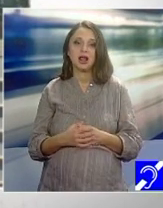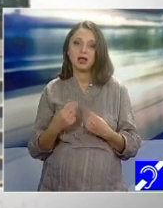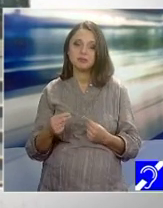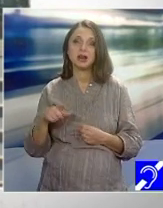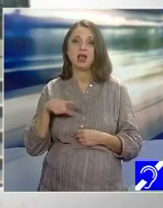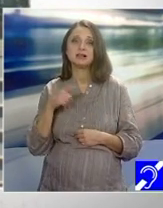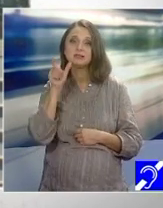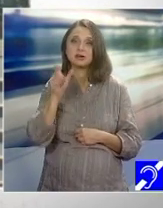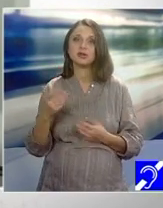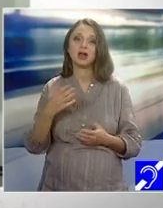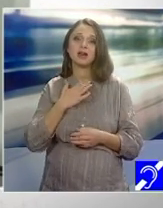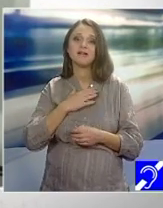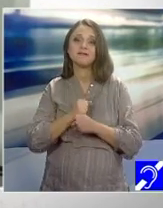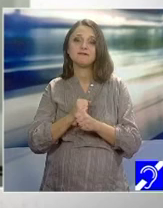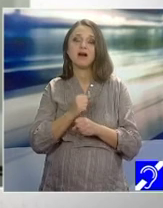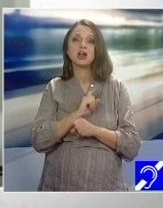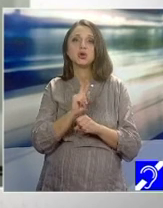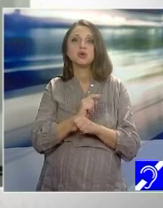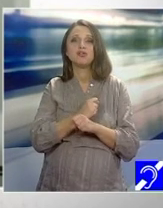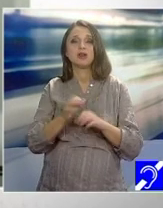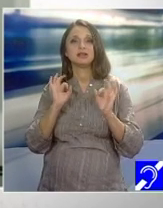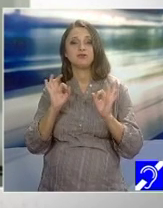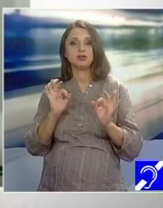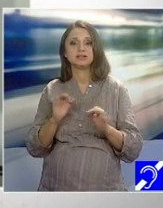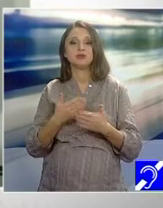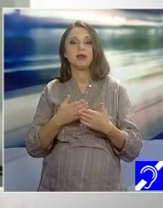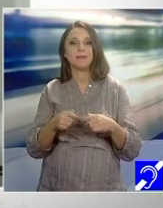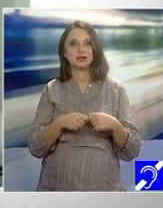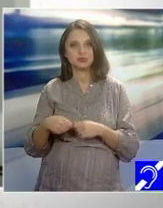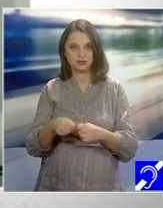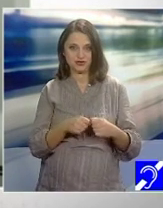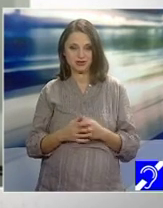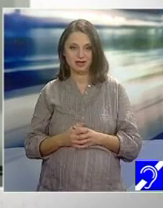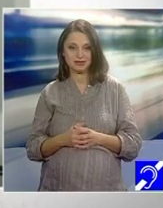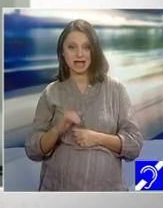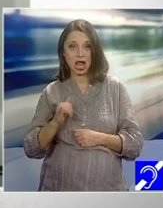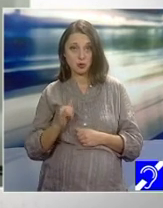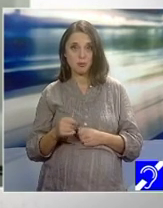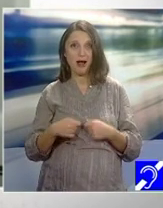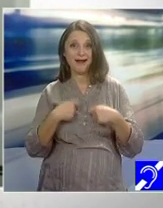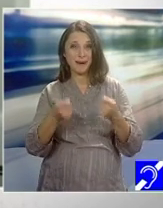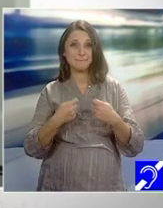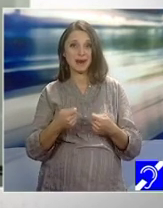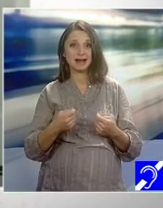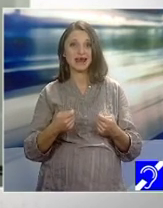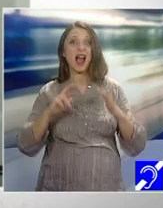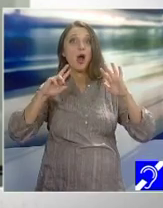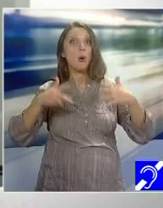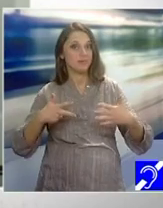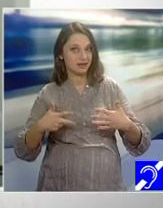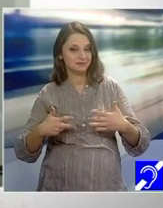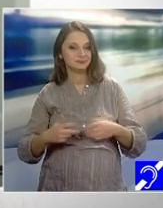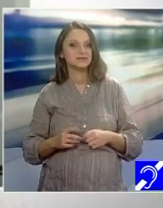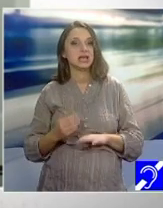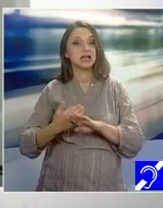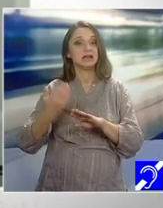care fac lucruri foarte, foarte folositoare societății. Sunteți acum la campania cu numărul 8. Înainte să vorbim despre ea, vreau